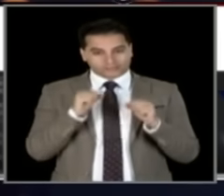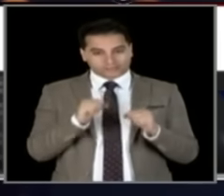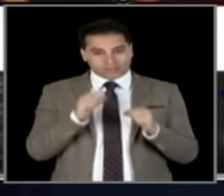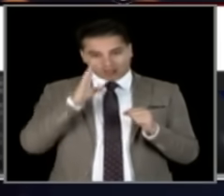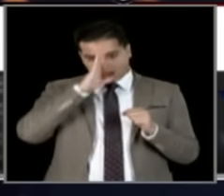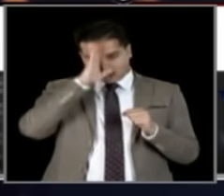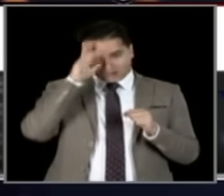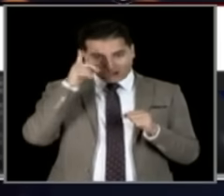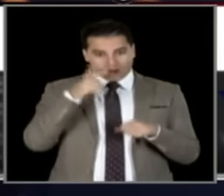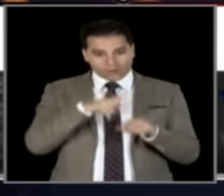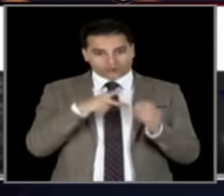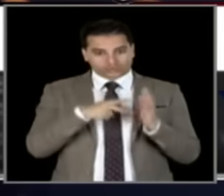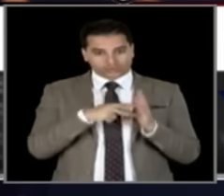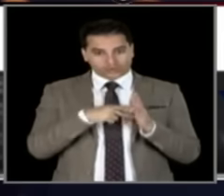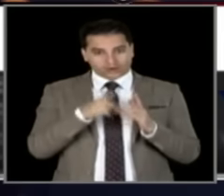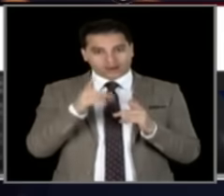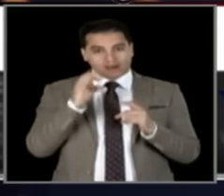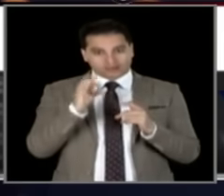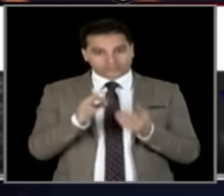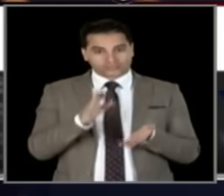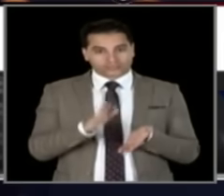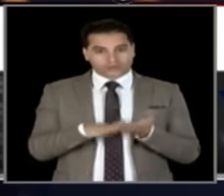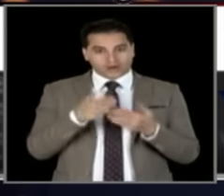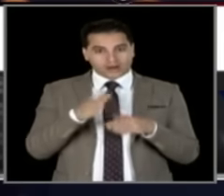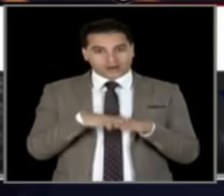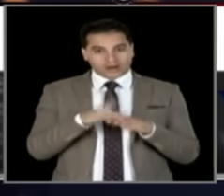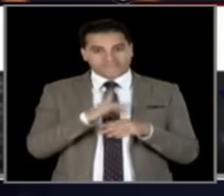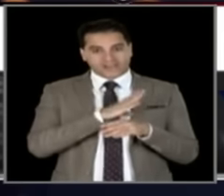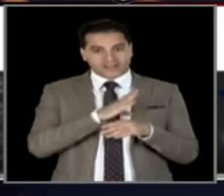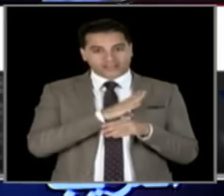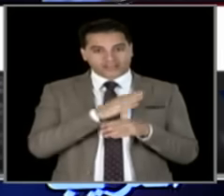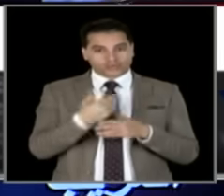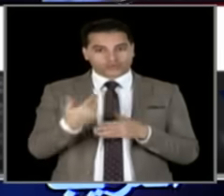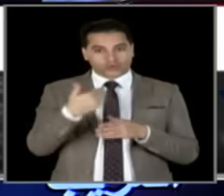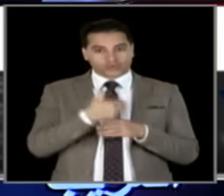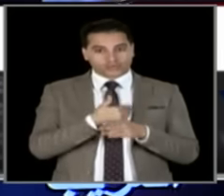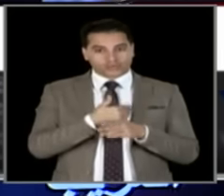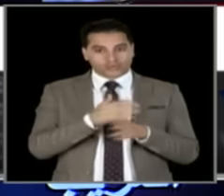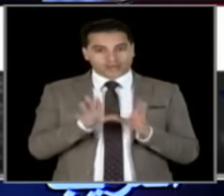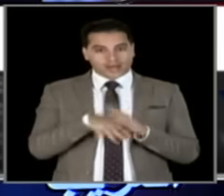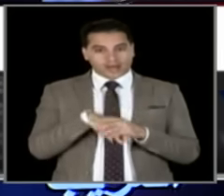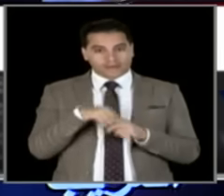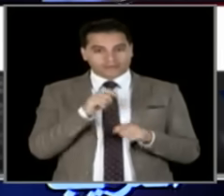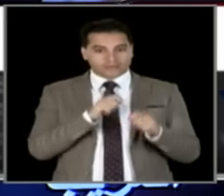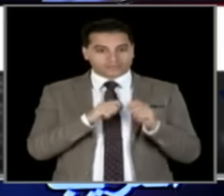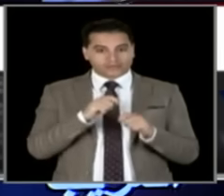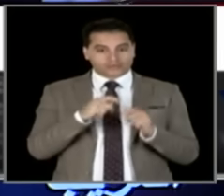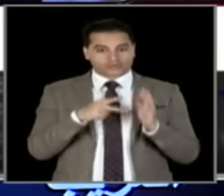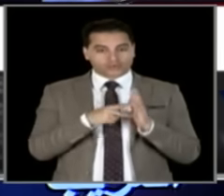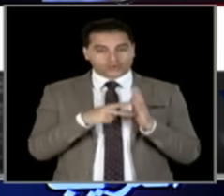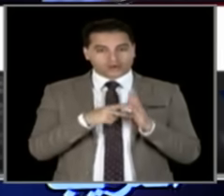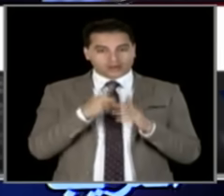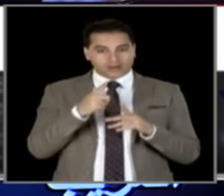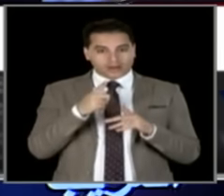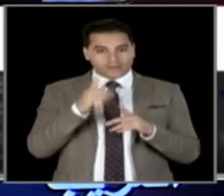العراق وسوريا يسمحوا إن في جيش يتأسس عندهم؟ سوريا أيام